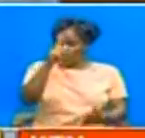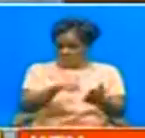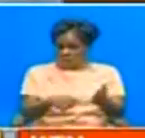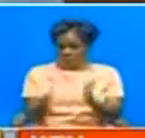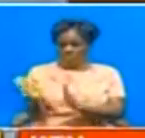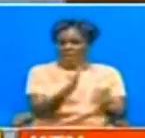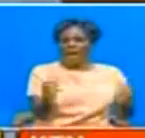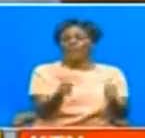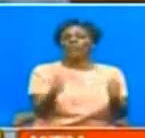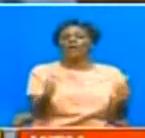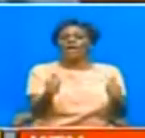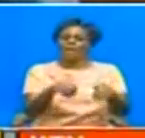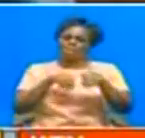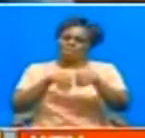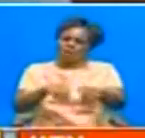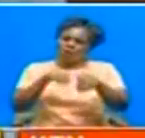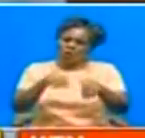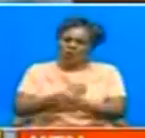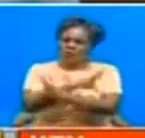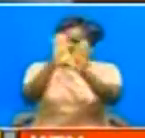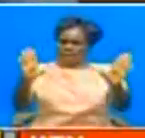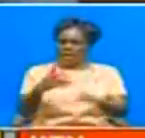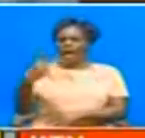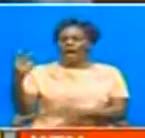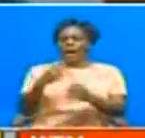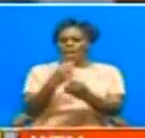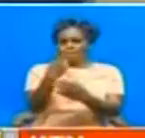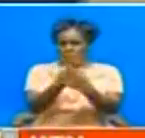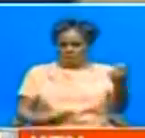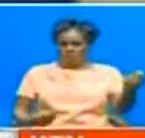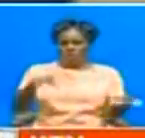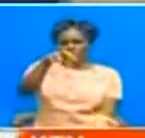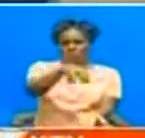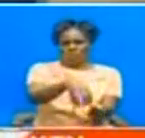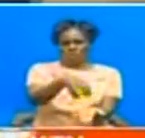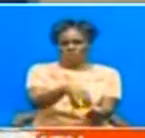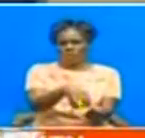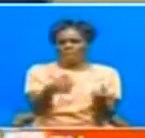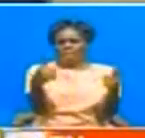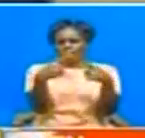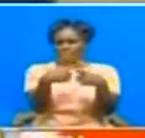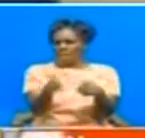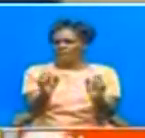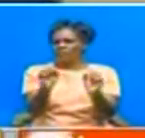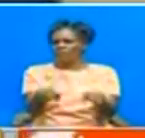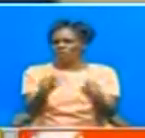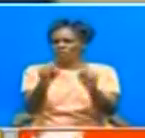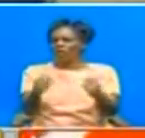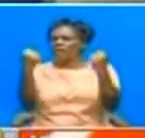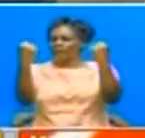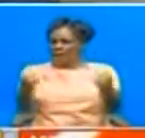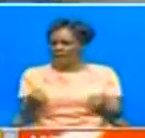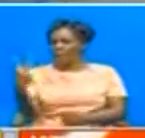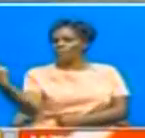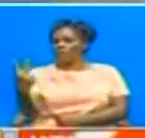taratibu mahsusi zilifuata kwenye kesi ya Birdi na Keter. Hata hivyo, huenda mambo yakawa magumu kwa